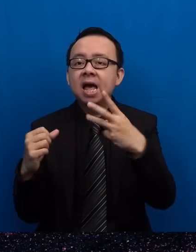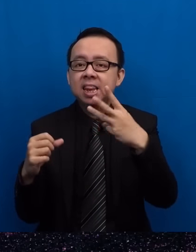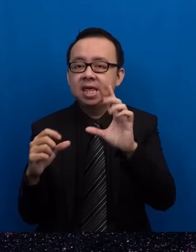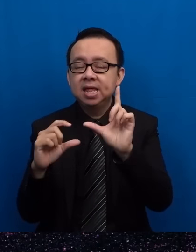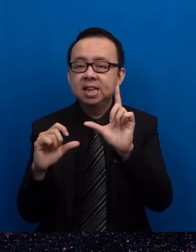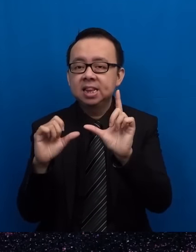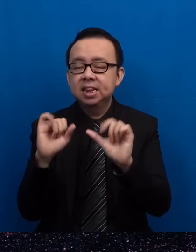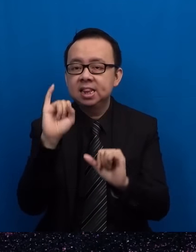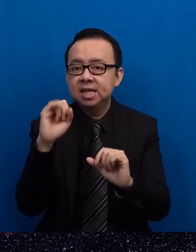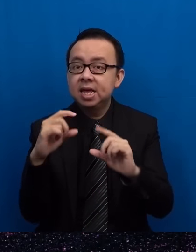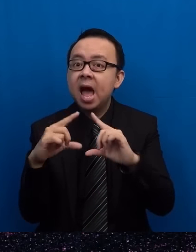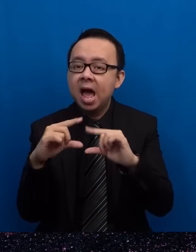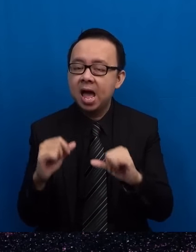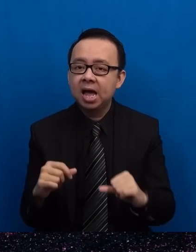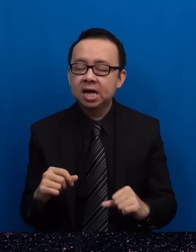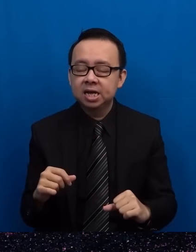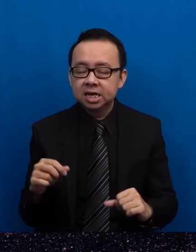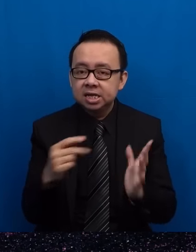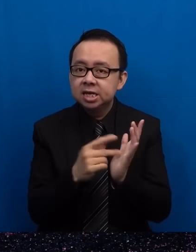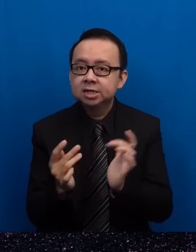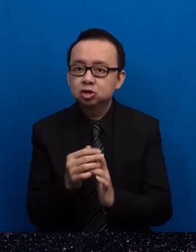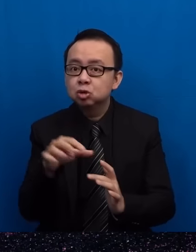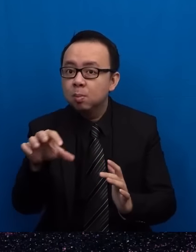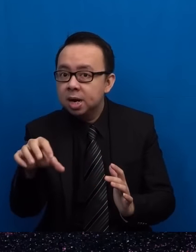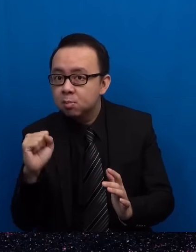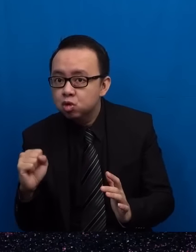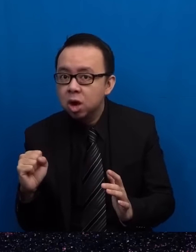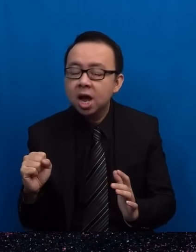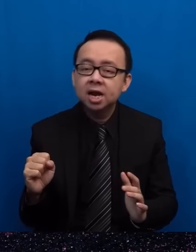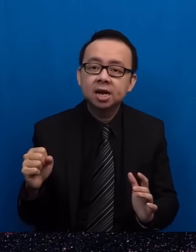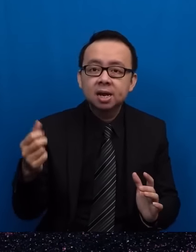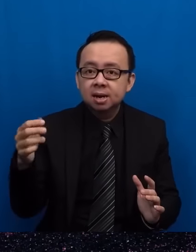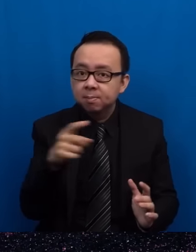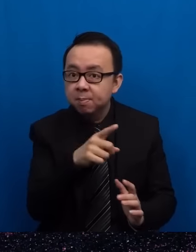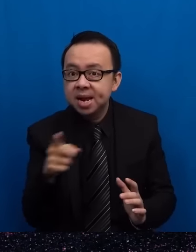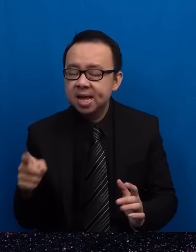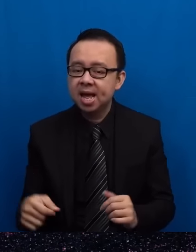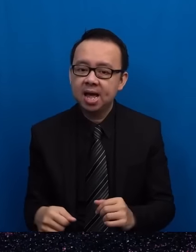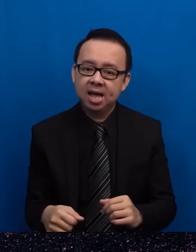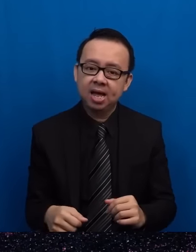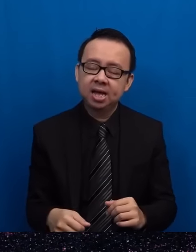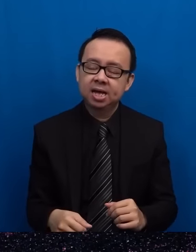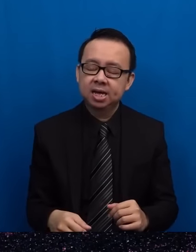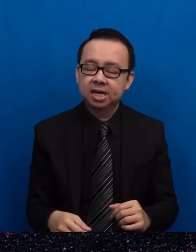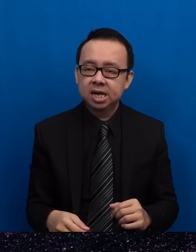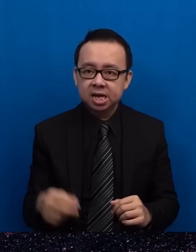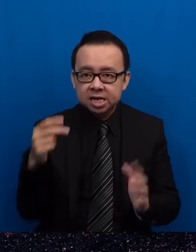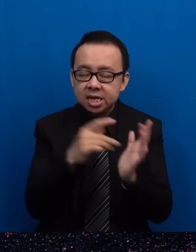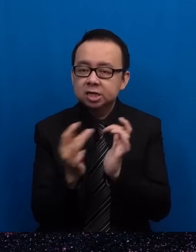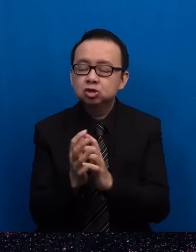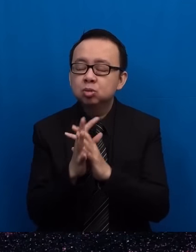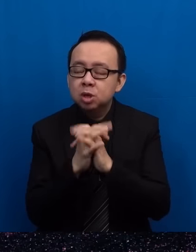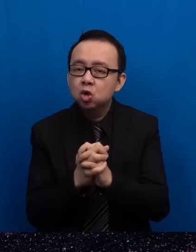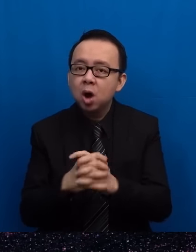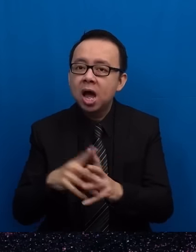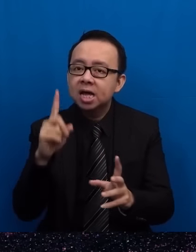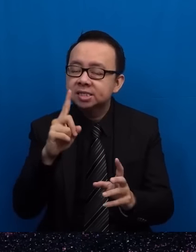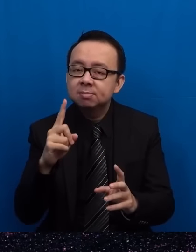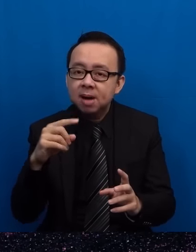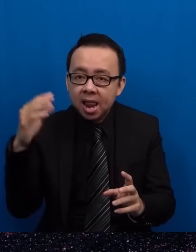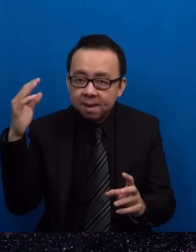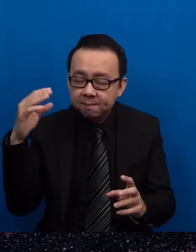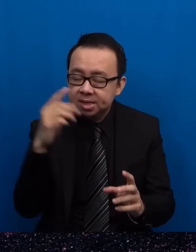mereka. Makanya Yesus berdoa semalam-malaman sebelum memilih rasul-rasulnya. Bukan supaya Bapa